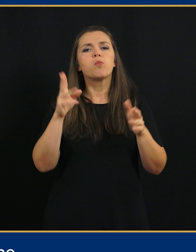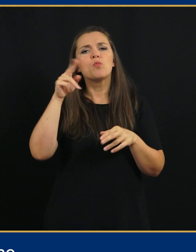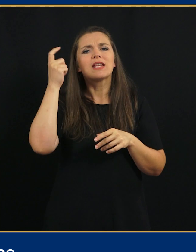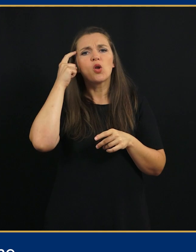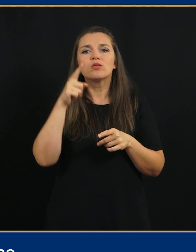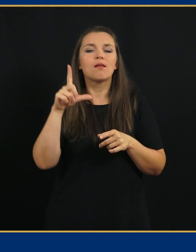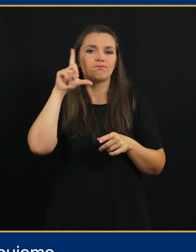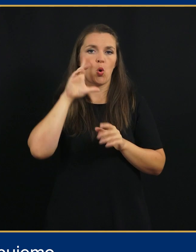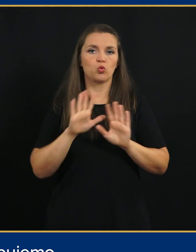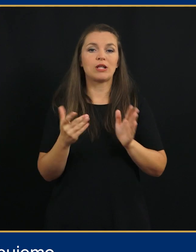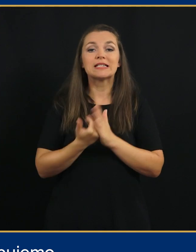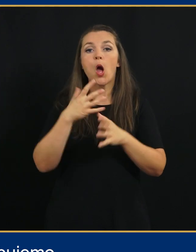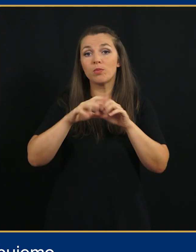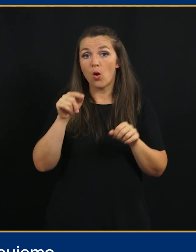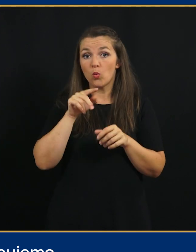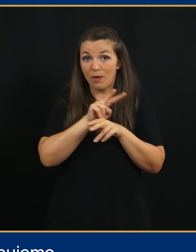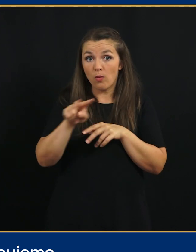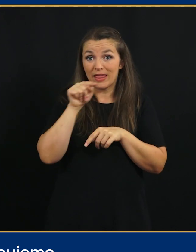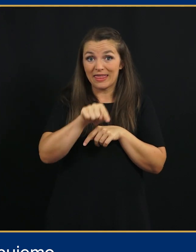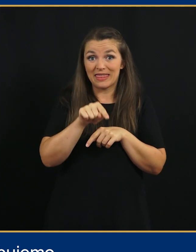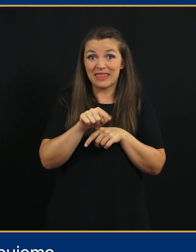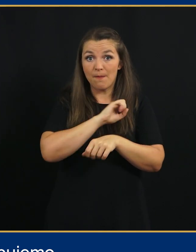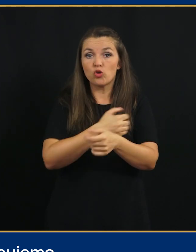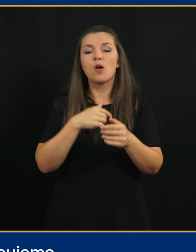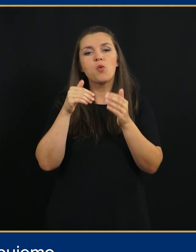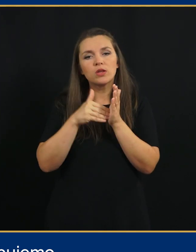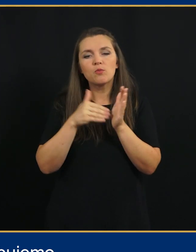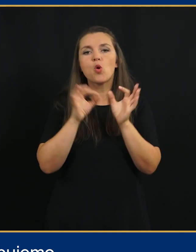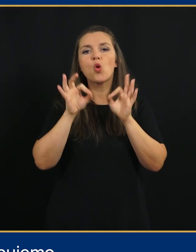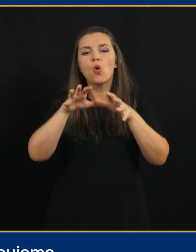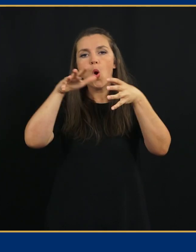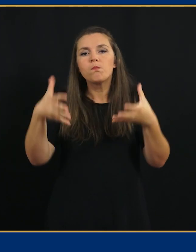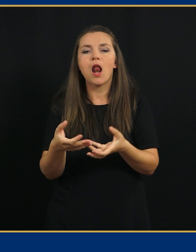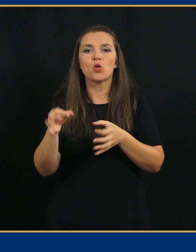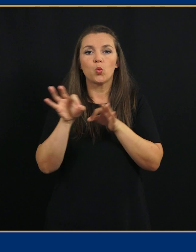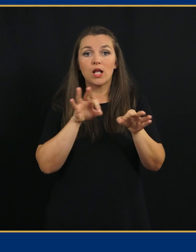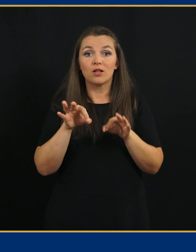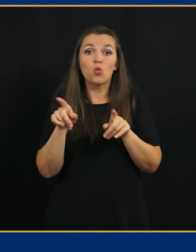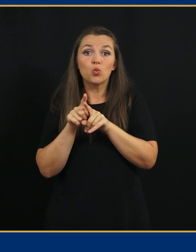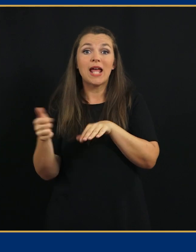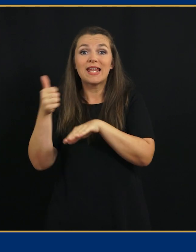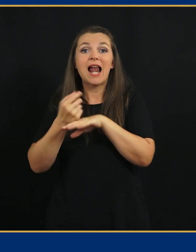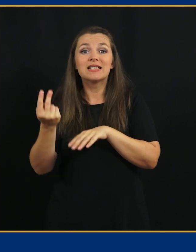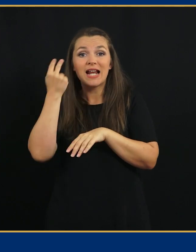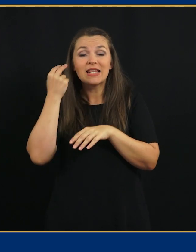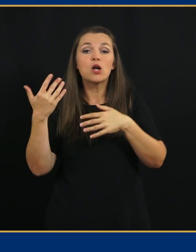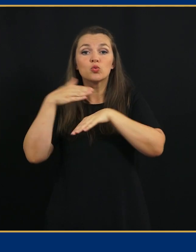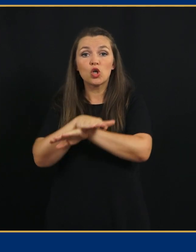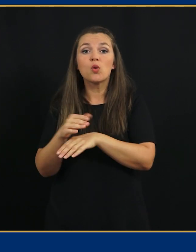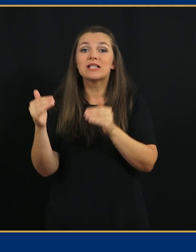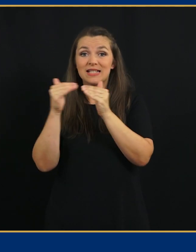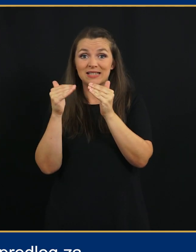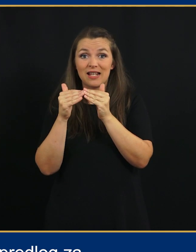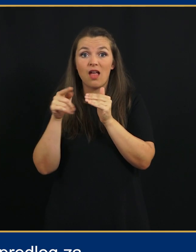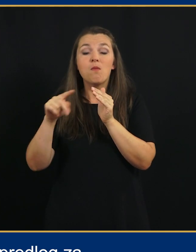inteligence ključen. Za upravljanje te moči potrebujemo dobro globalno ureditev. S tem se strinja tudi generalni sekretar Združenih